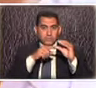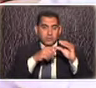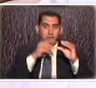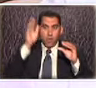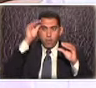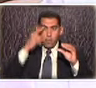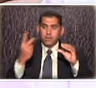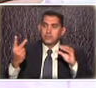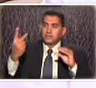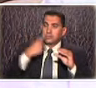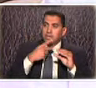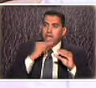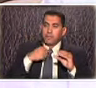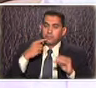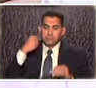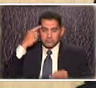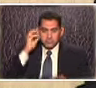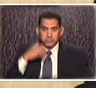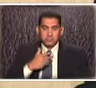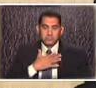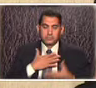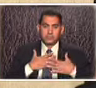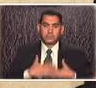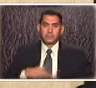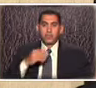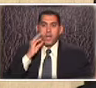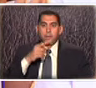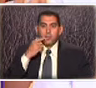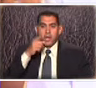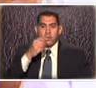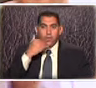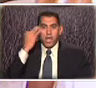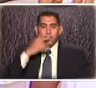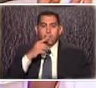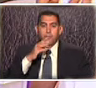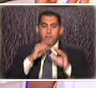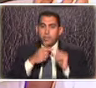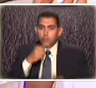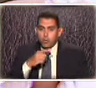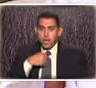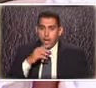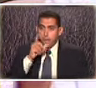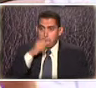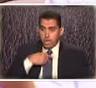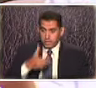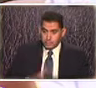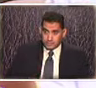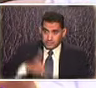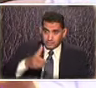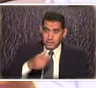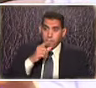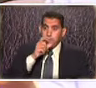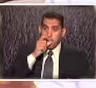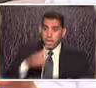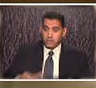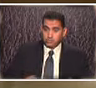مغلوب امام السبعيه نعم السبعيه الذي كما يقال في مصر اللي يرشني بالميه ارشه بالنار بالنار هذا ليس بني